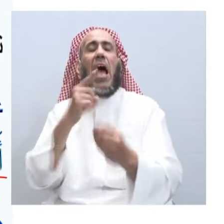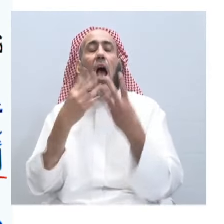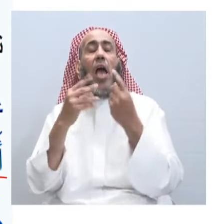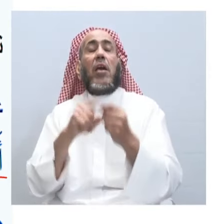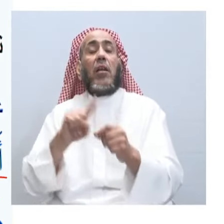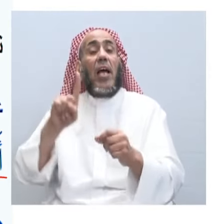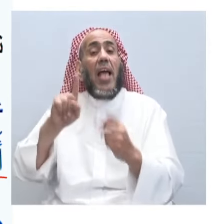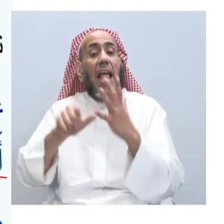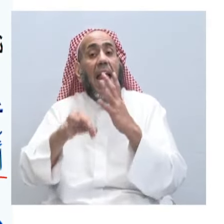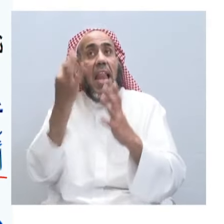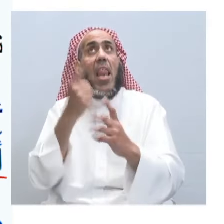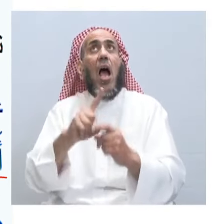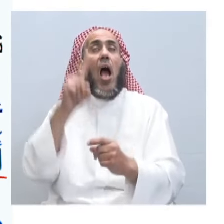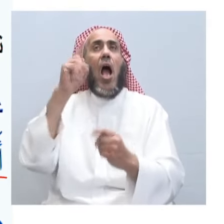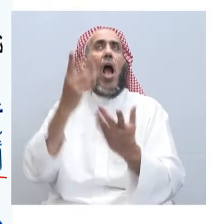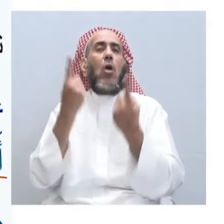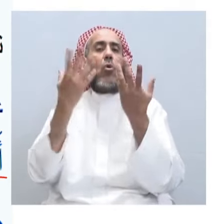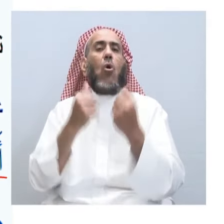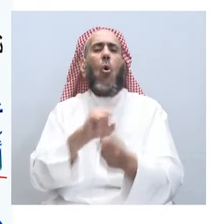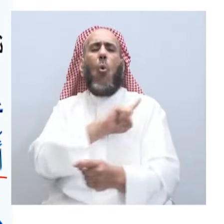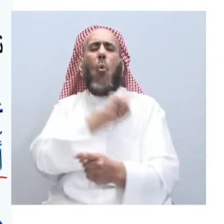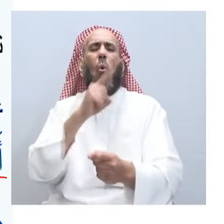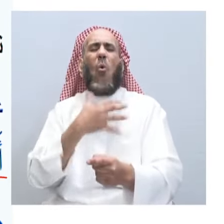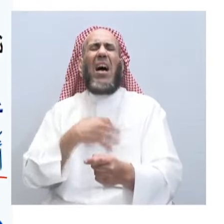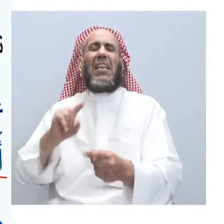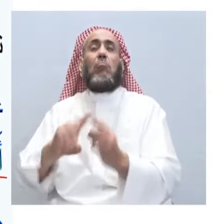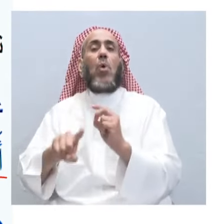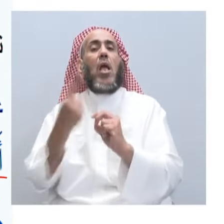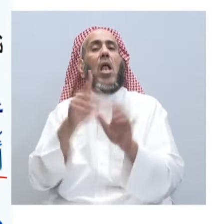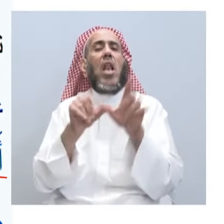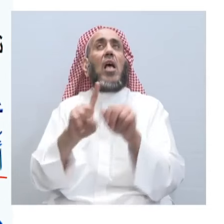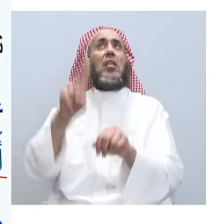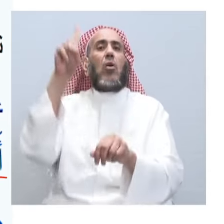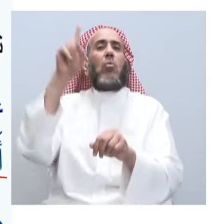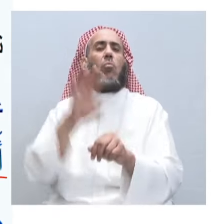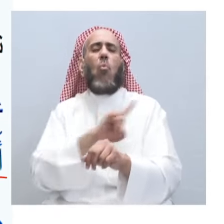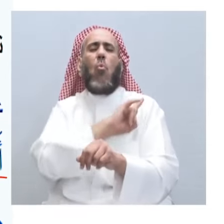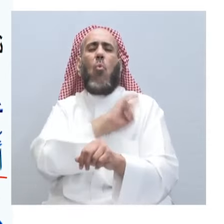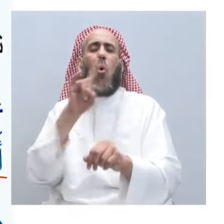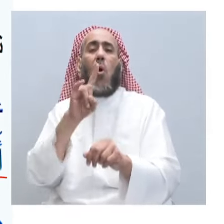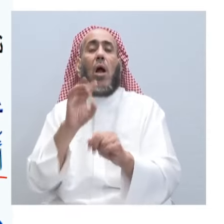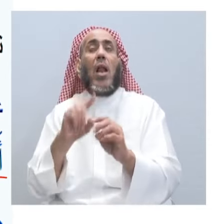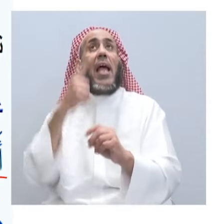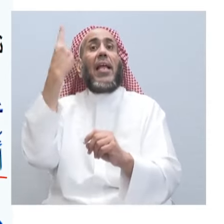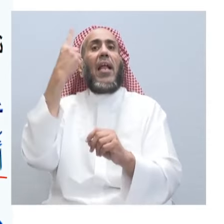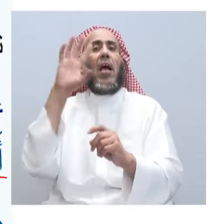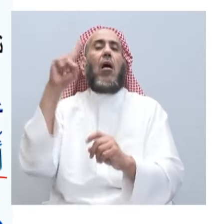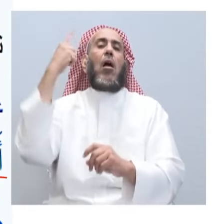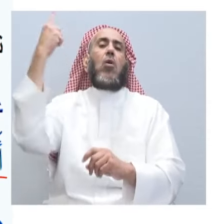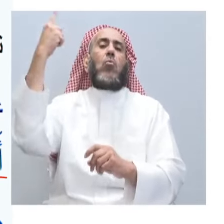الا خيرك ولا طير الا طيرك ولا اله